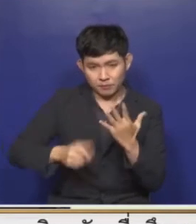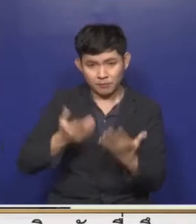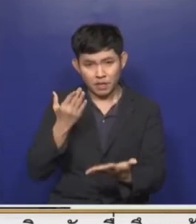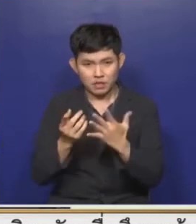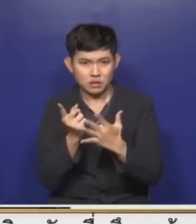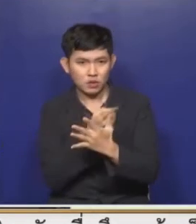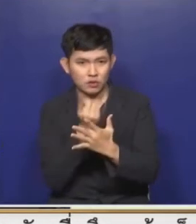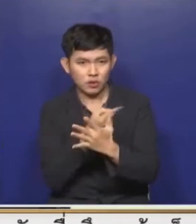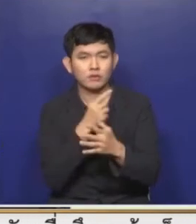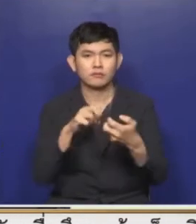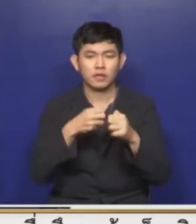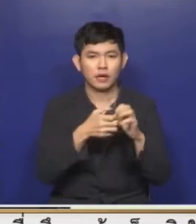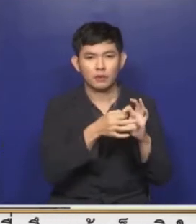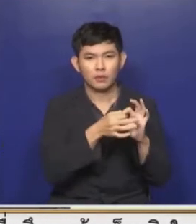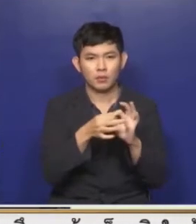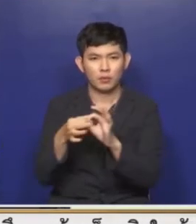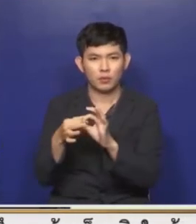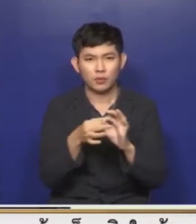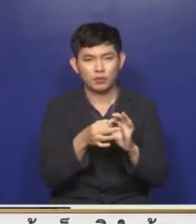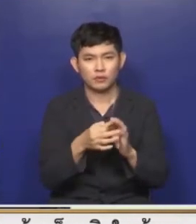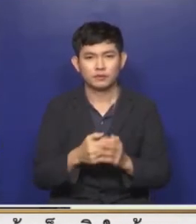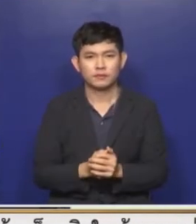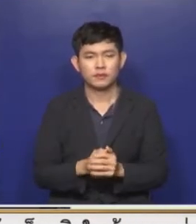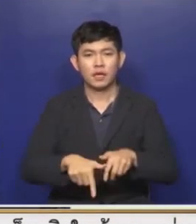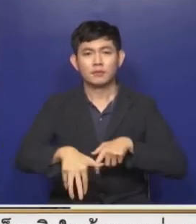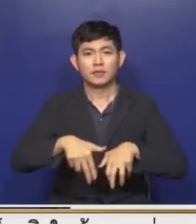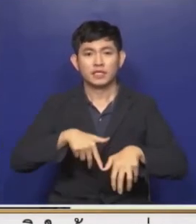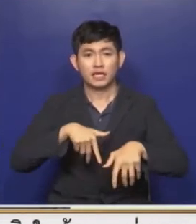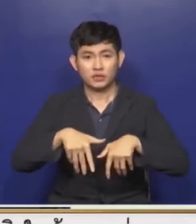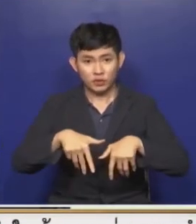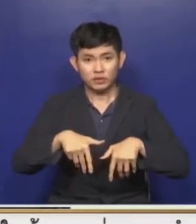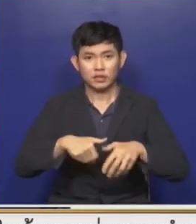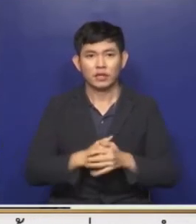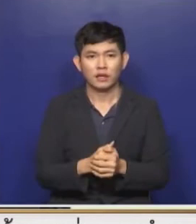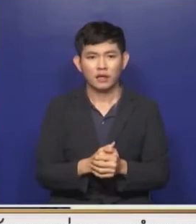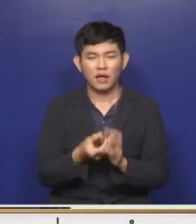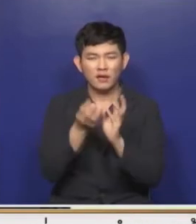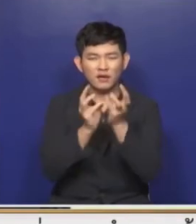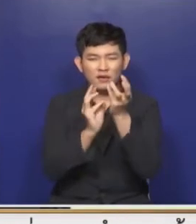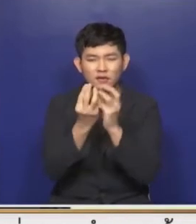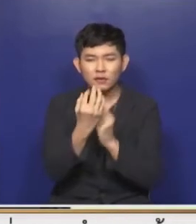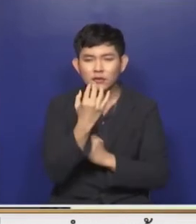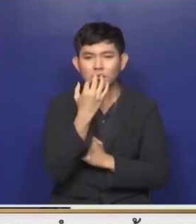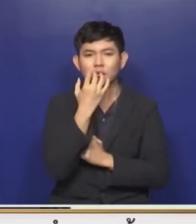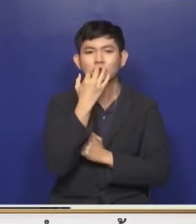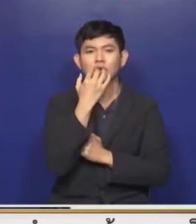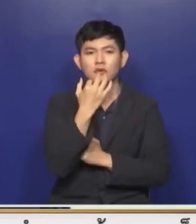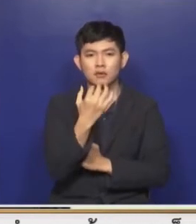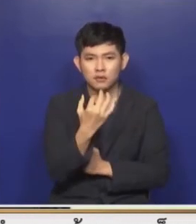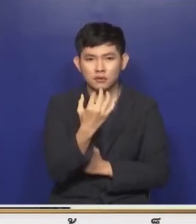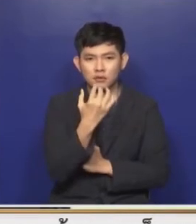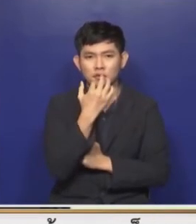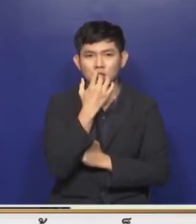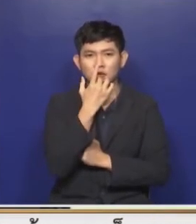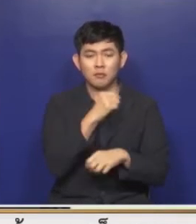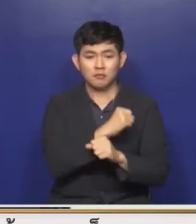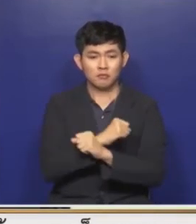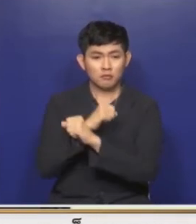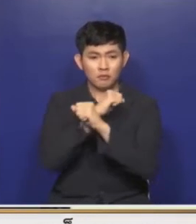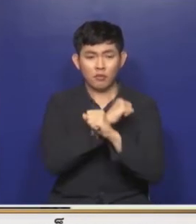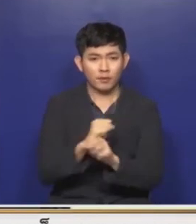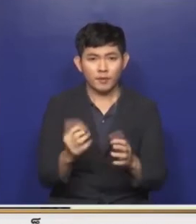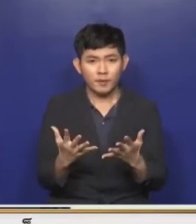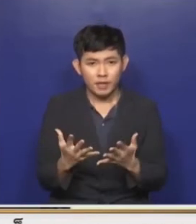โสฆิบจากเรื่องนี้ พี่น้องกชาชนที่สูจ์เอาฟน cuando mayorPM 2.5 เขาไปโดยไมต้ป้องกัน